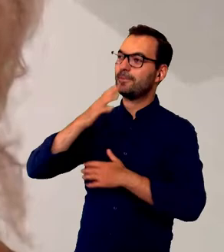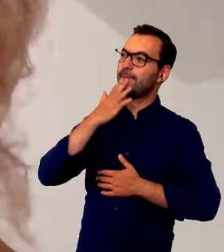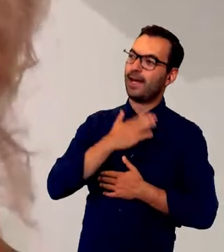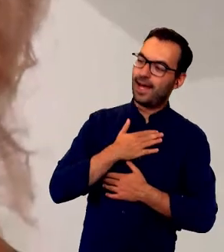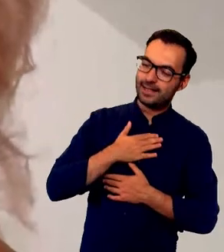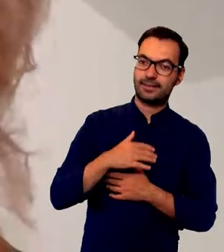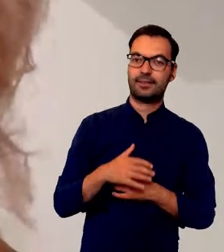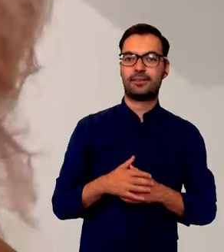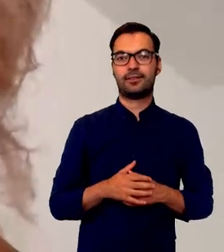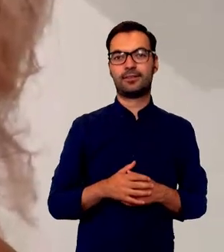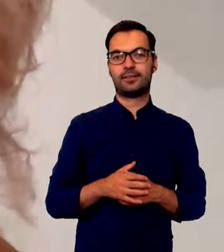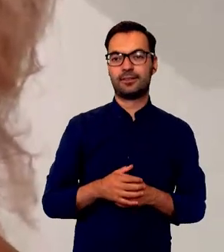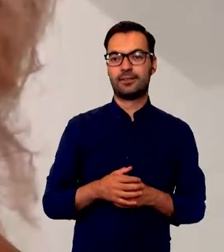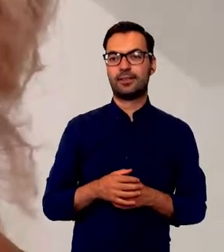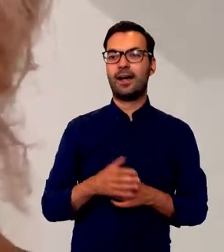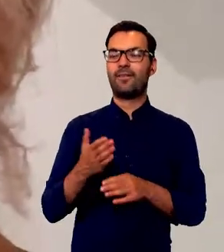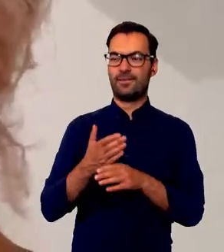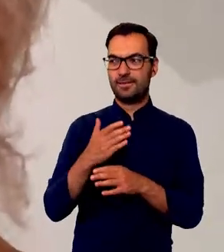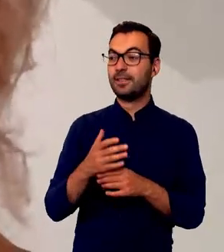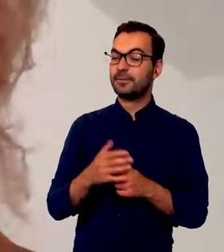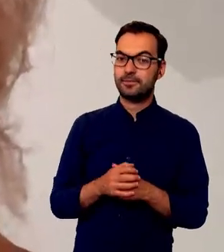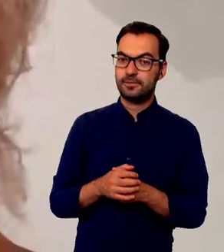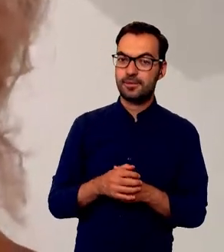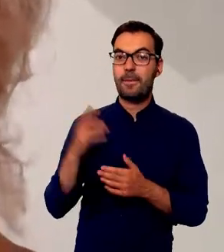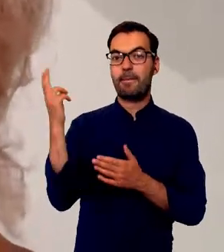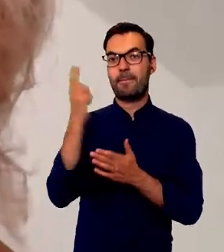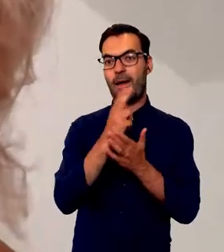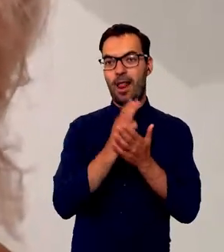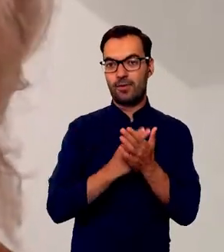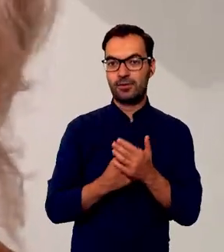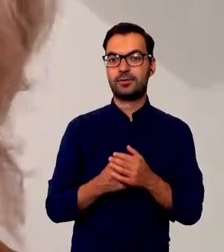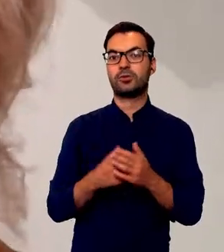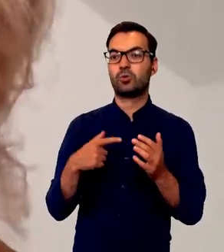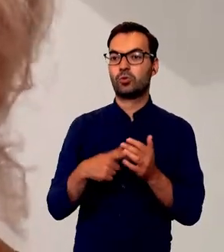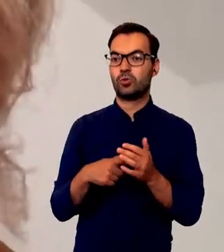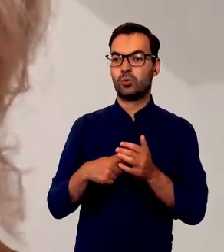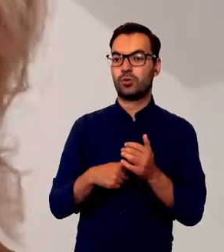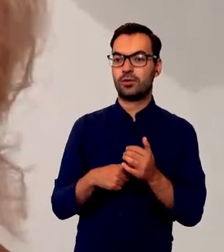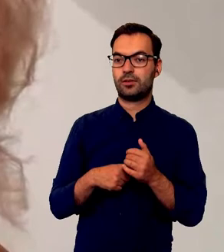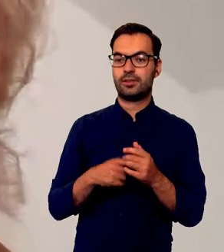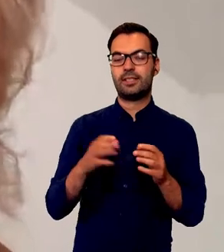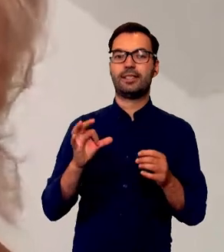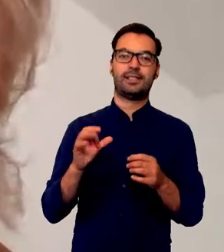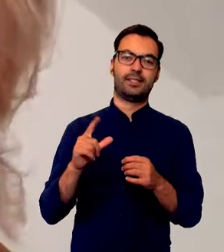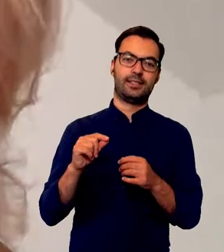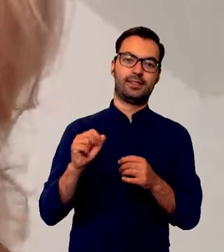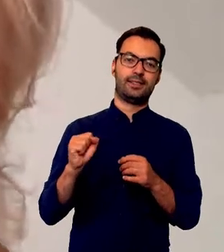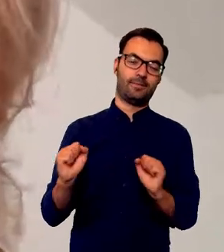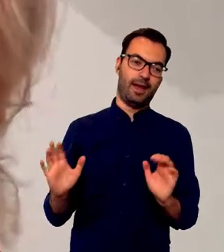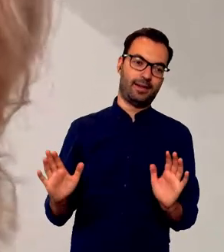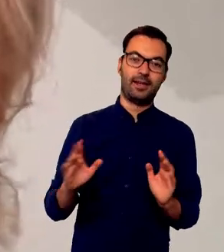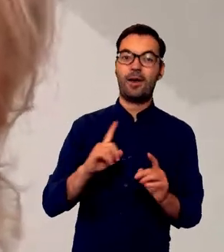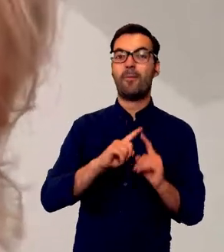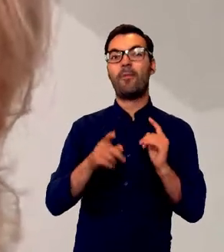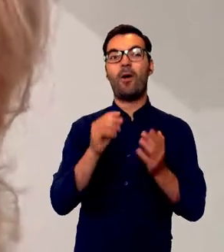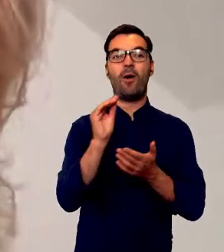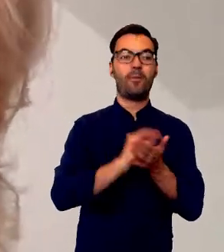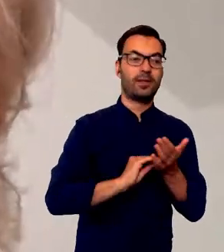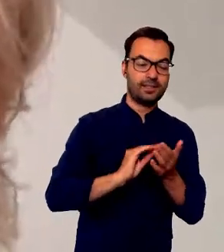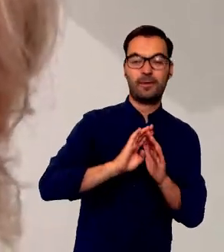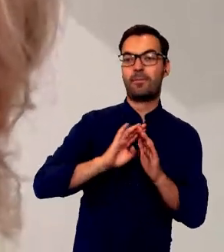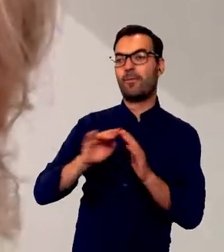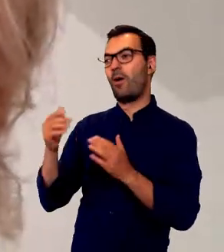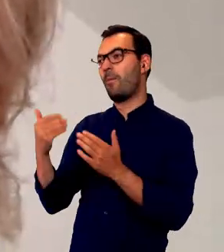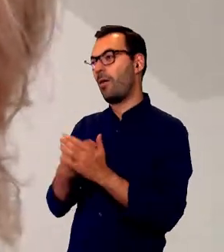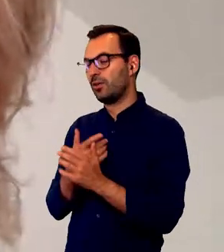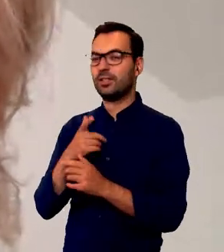wierz mi, że była udręczeniem. Natomiast jeśli chodzi o malowanie, to jest spa i po pisaniu, i po modzie.